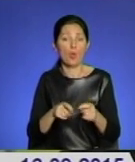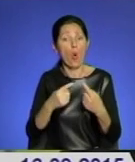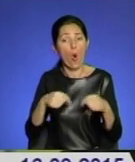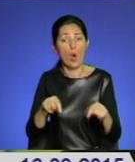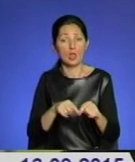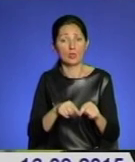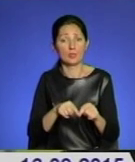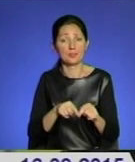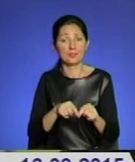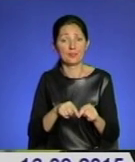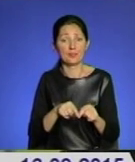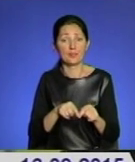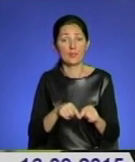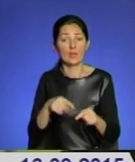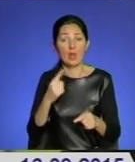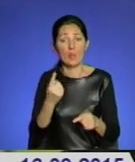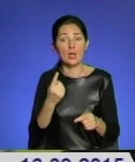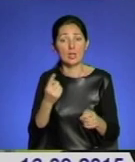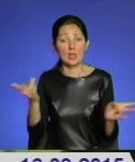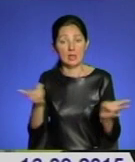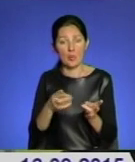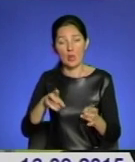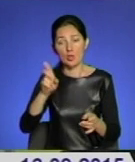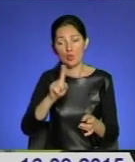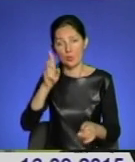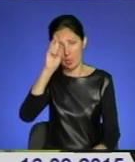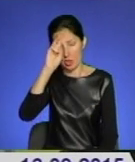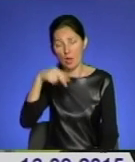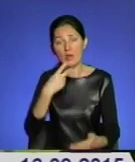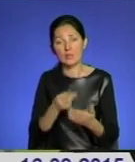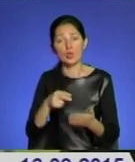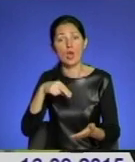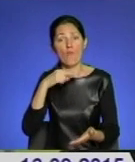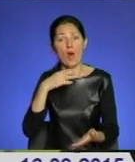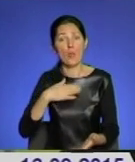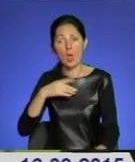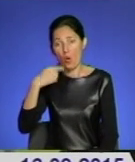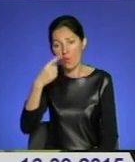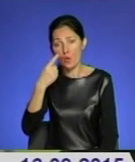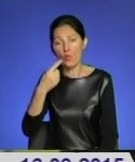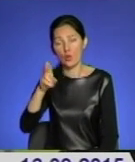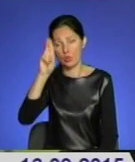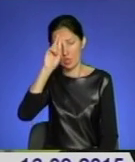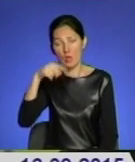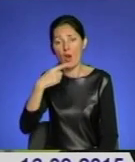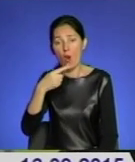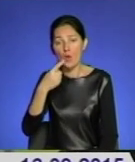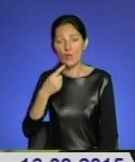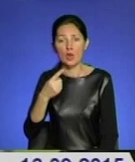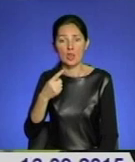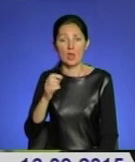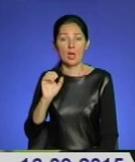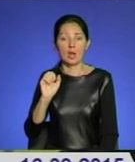органу? Перш за все, треба держава, щоб згенерувала цього увагу. Ми говоримо, говоримо, держава говорить, говорить,